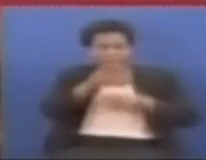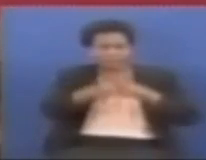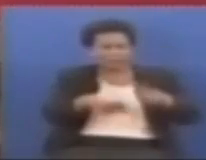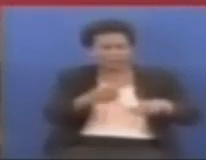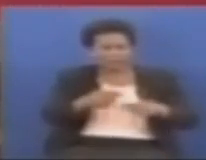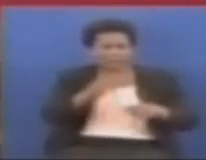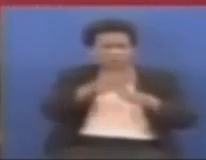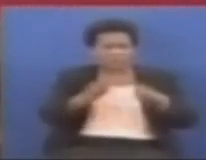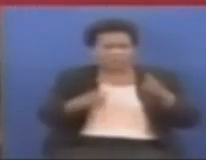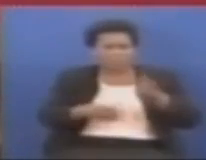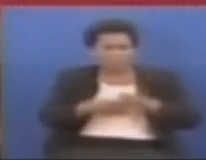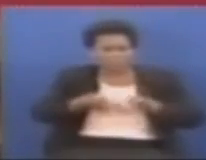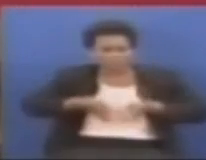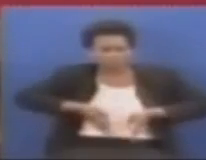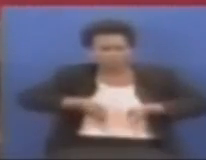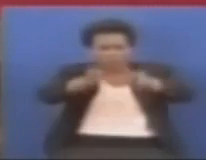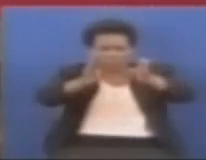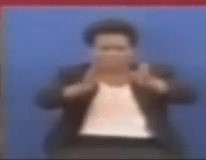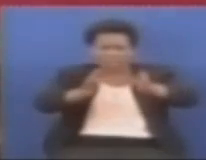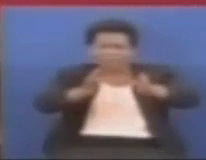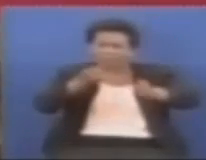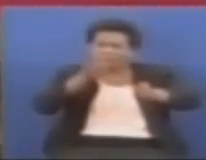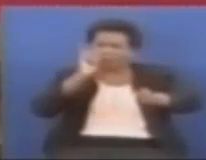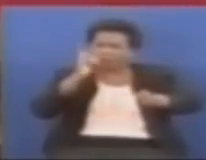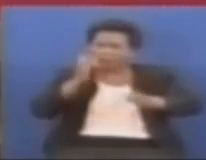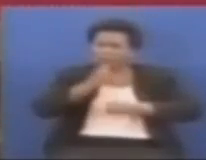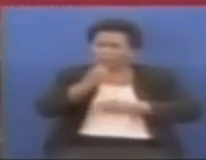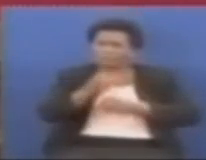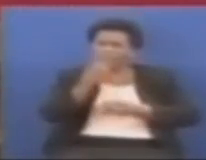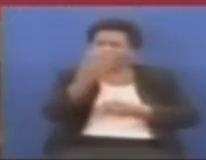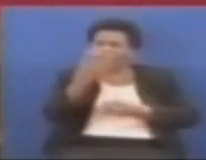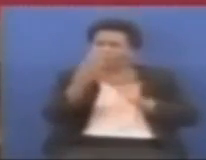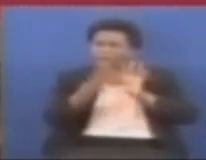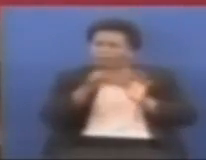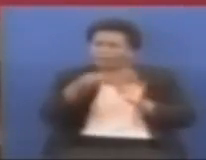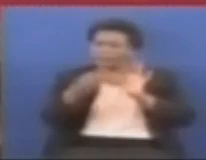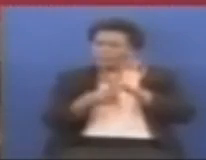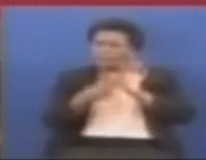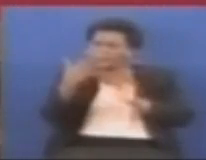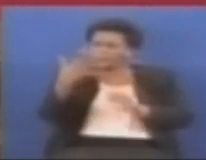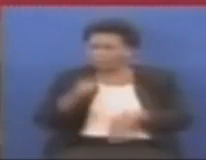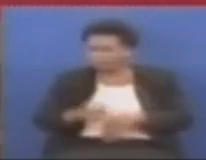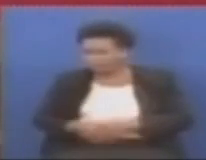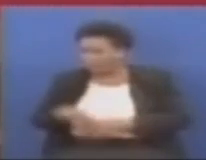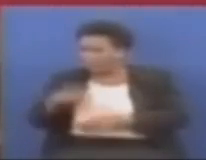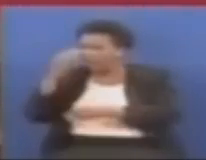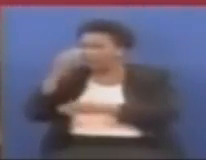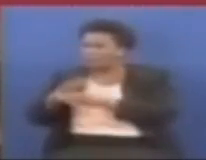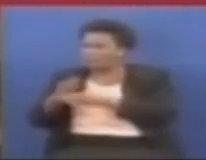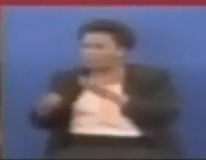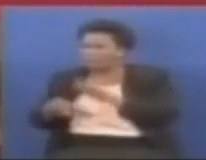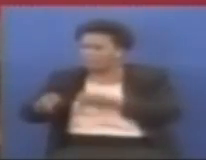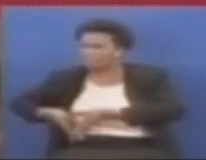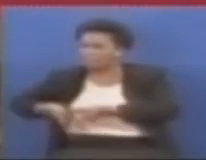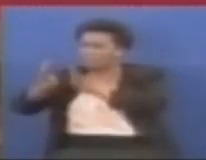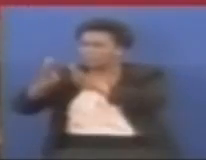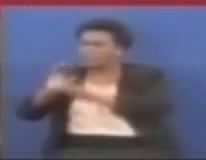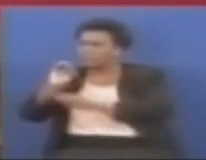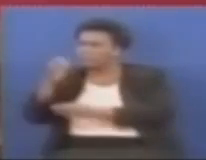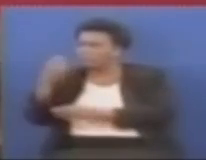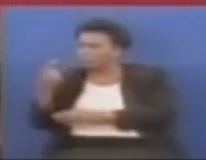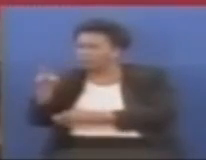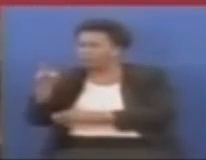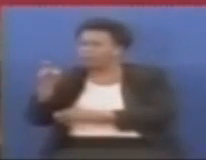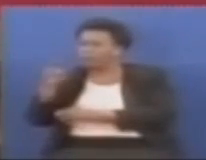wananchi. Tuelekee wizara ya nishati, mheshimiwa mbunge. Swali linauliza mheshimiwa Julius Karanga Raiza, mbunge wa Munduli, anauliza je, ni